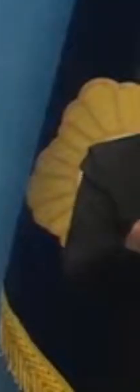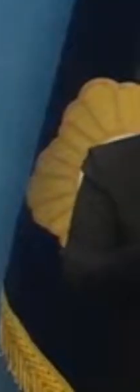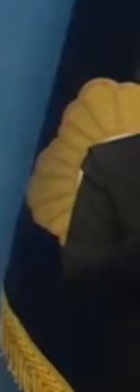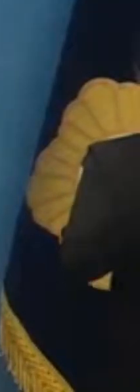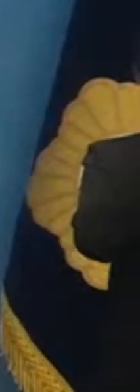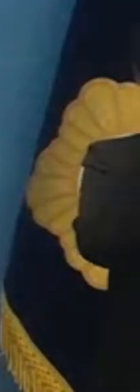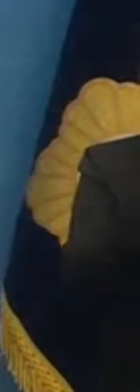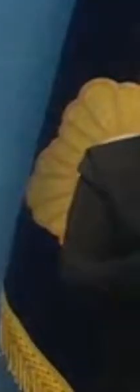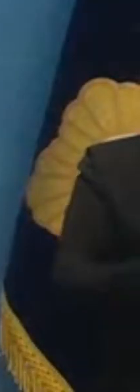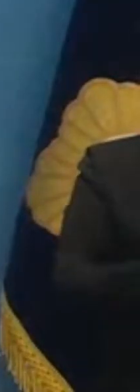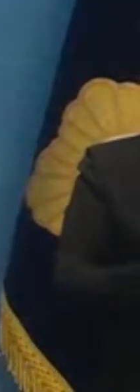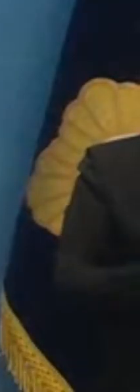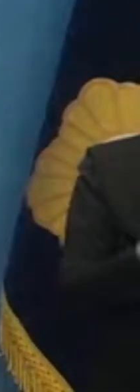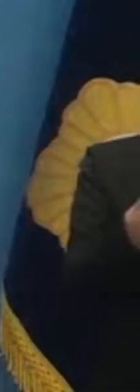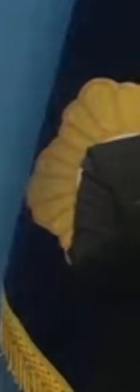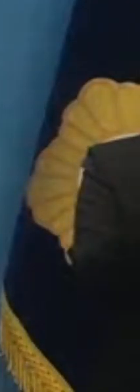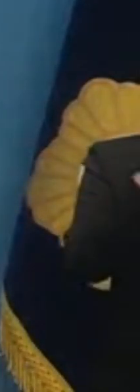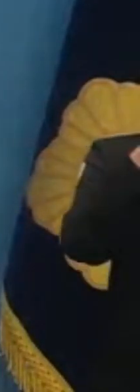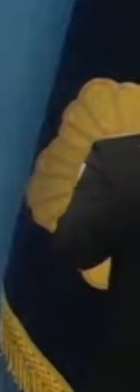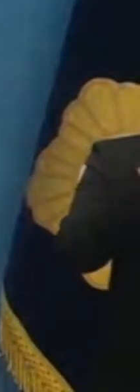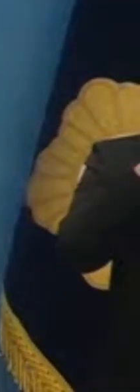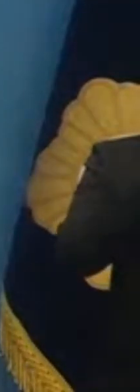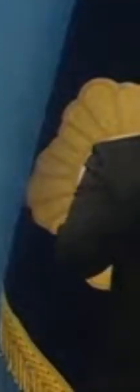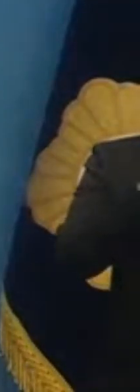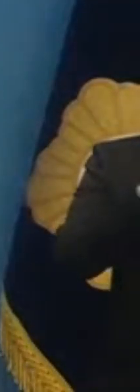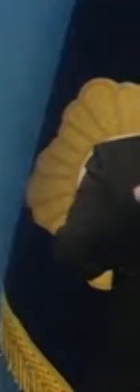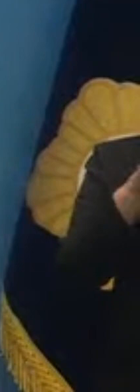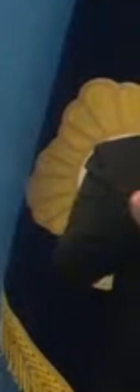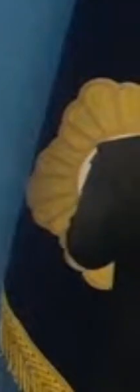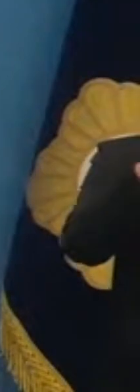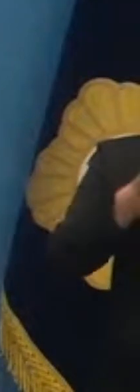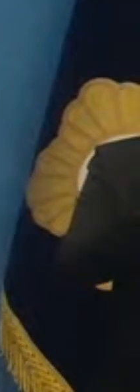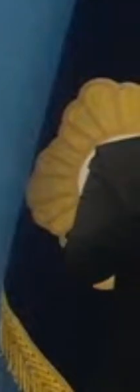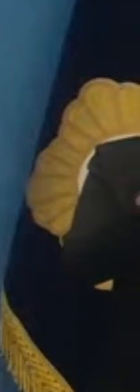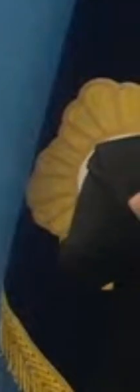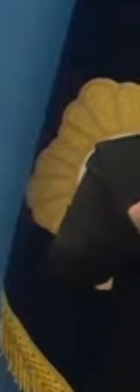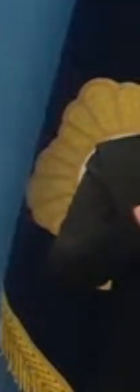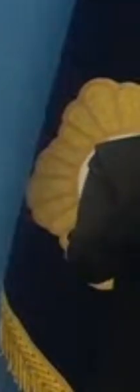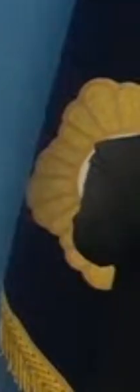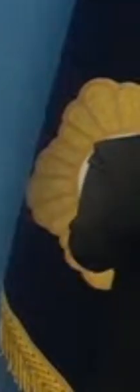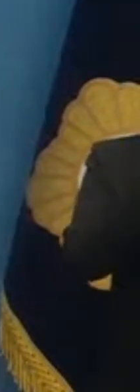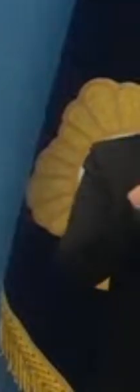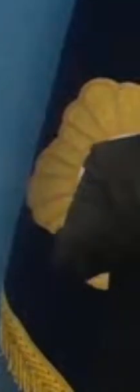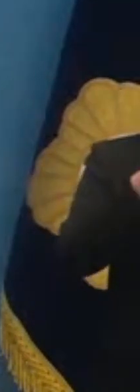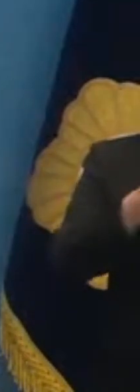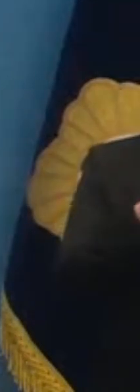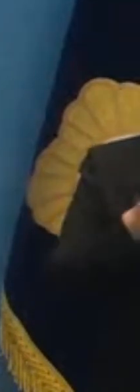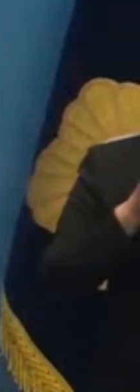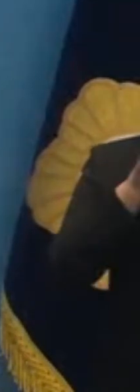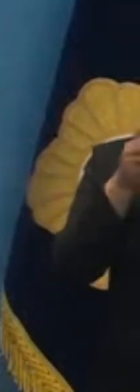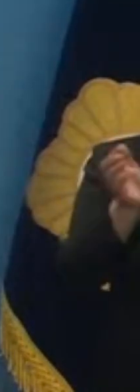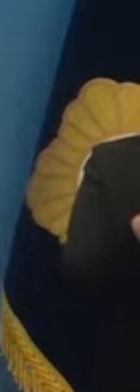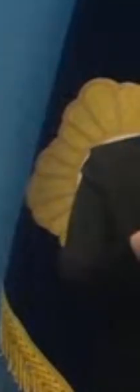뉴델리 보도에 대해 인터넷 선거보도심의위원회 및 언론중재위원회에 이의 신청 및 제소를 진행